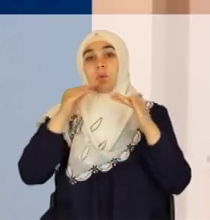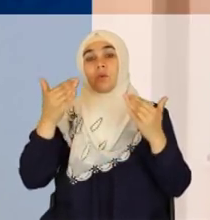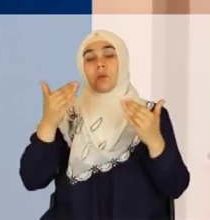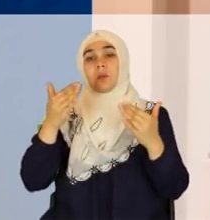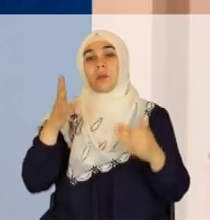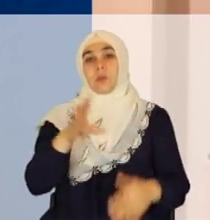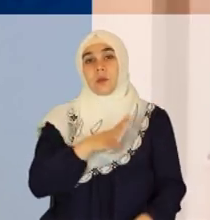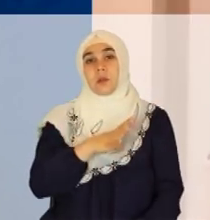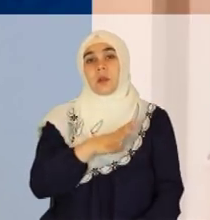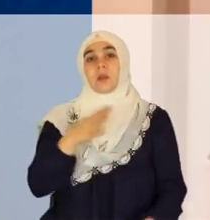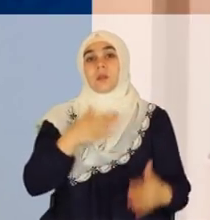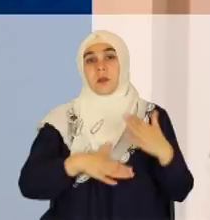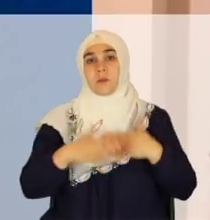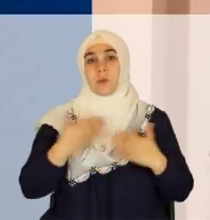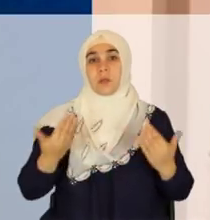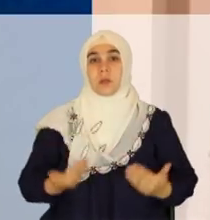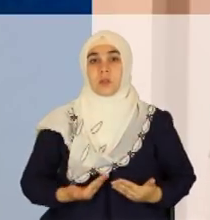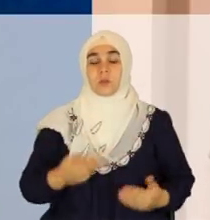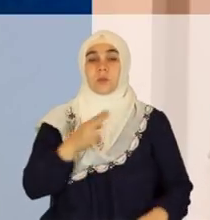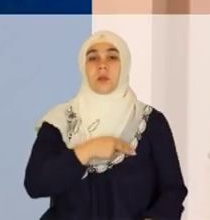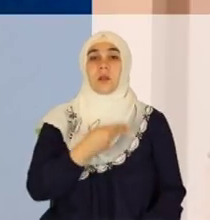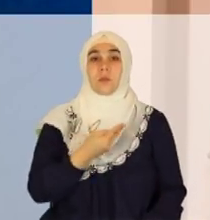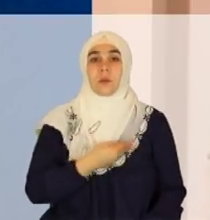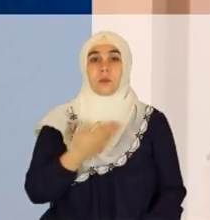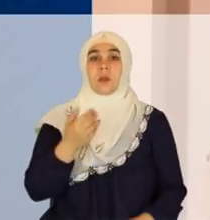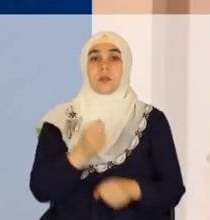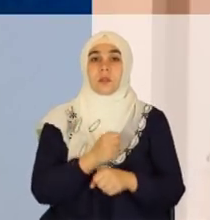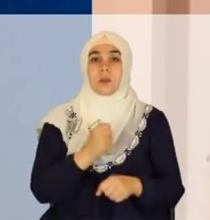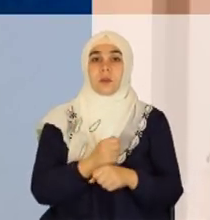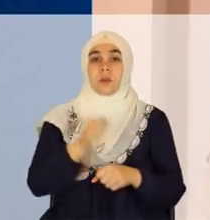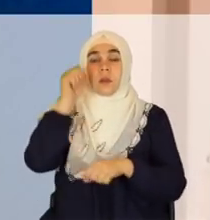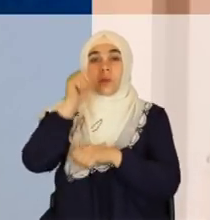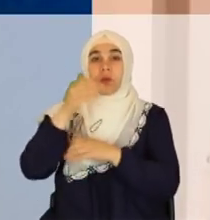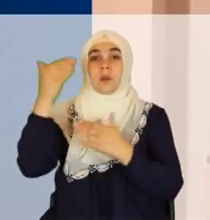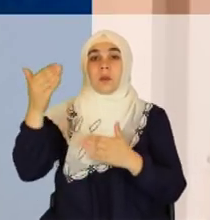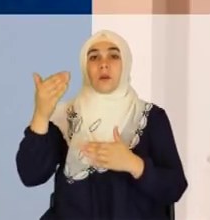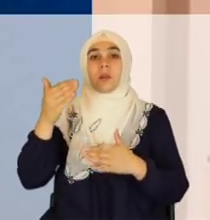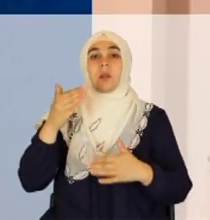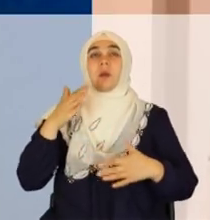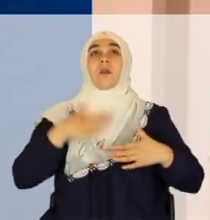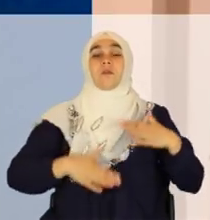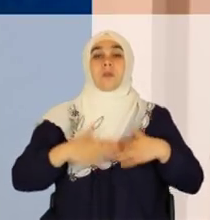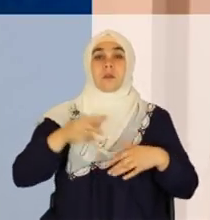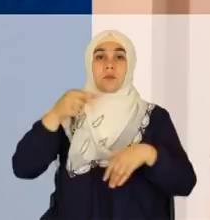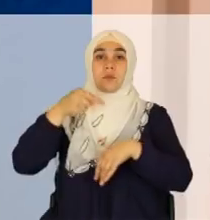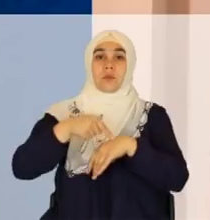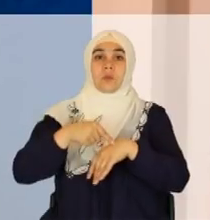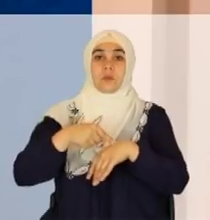bilan, zavq bilan yashab, qalbimizdan qilayotgan ibodatlarimizni halovatini tatishimiz